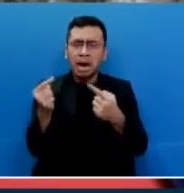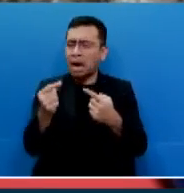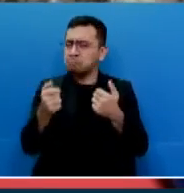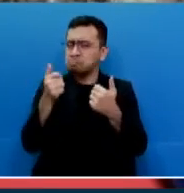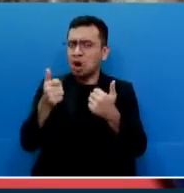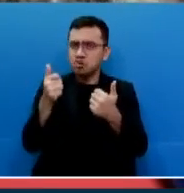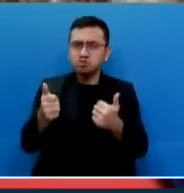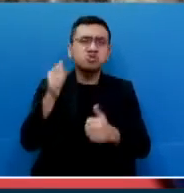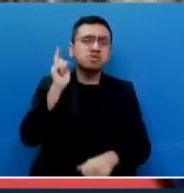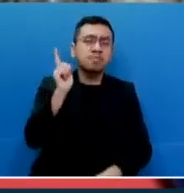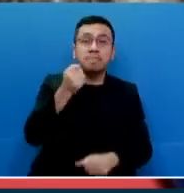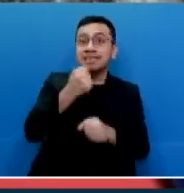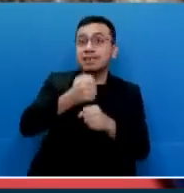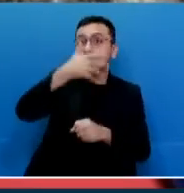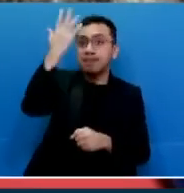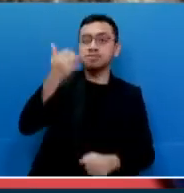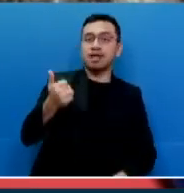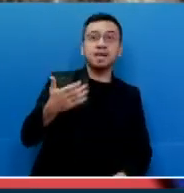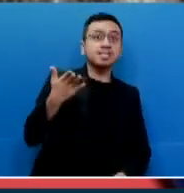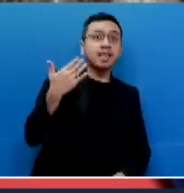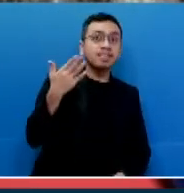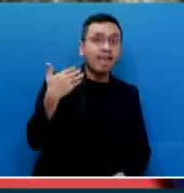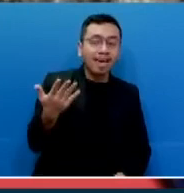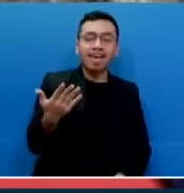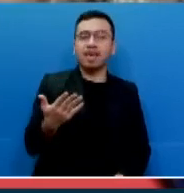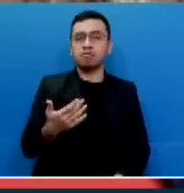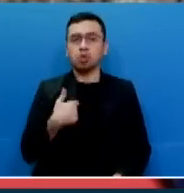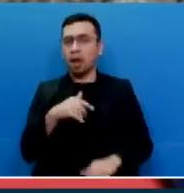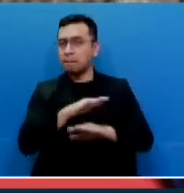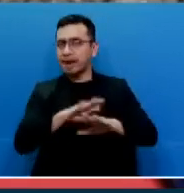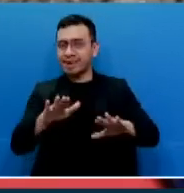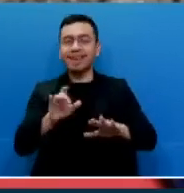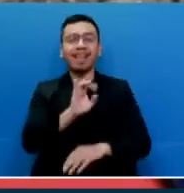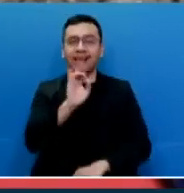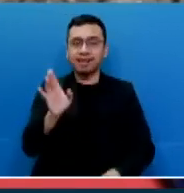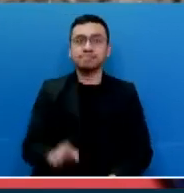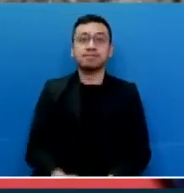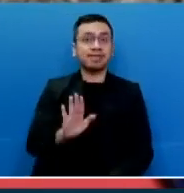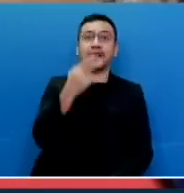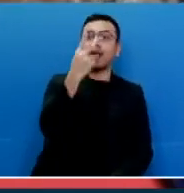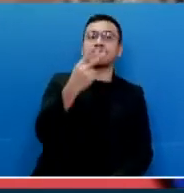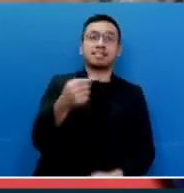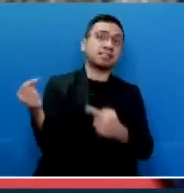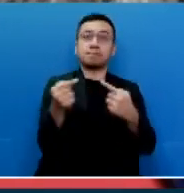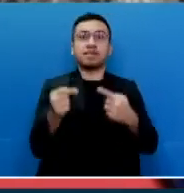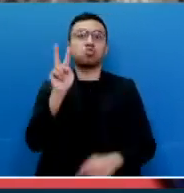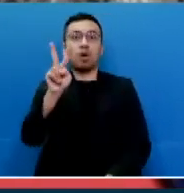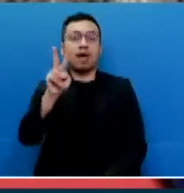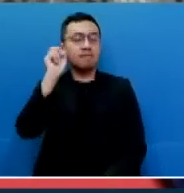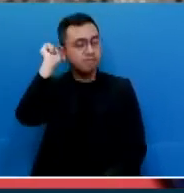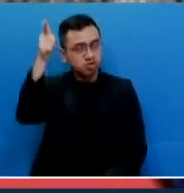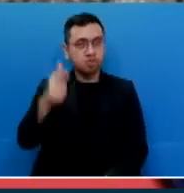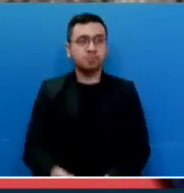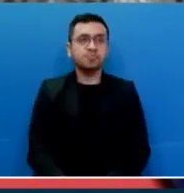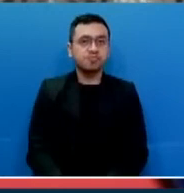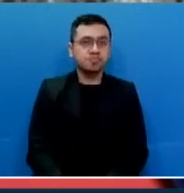terlihat lebih santai begitu ya betul Gitu dan ya kita lihat aja nanti debat kedua di mana masbran ini ini menarik Ketika